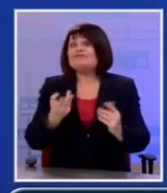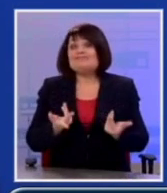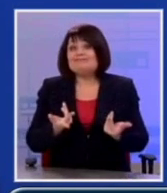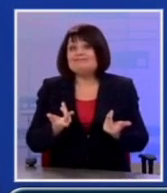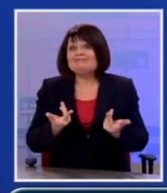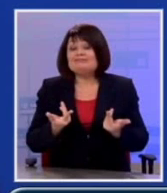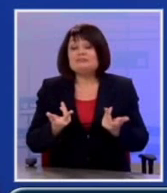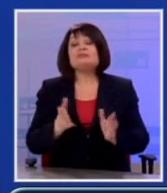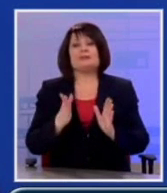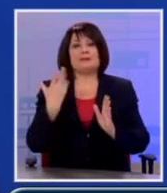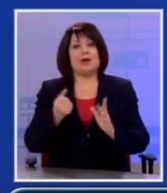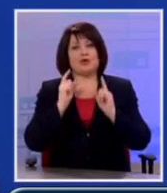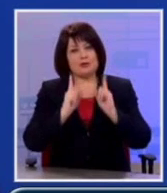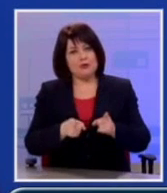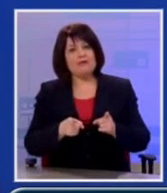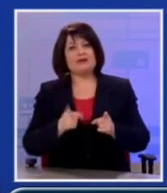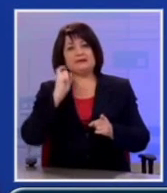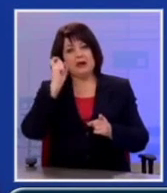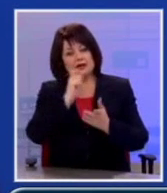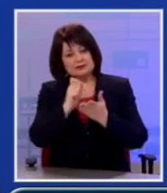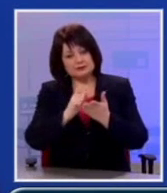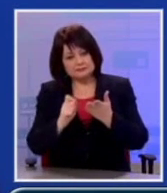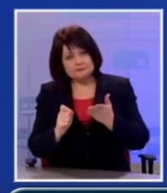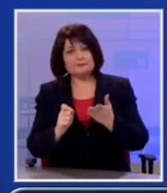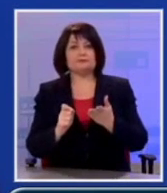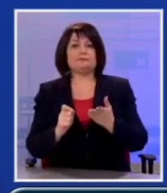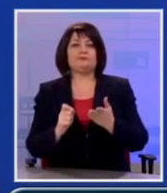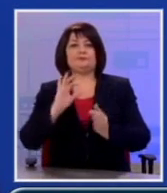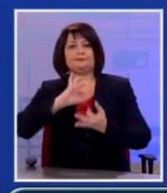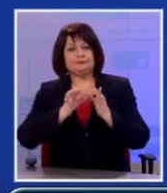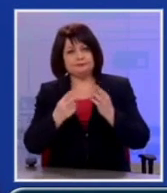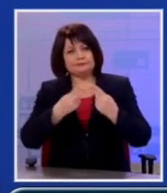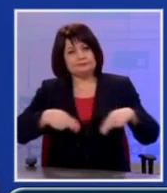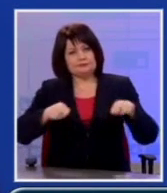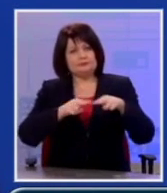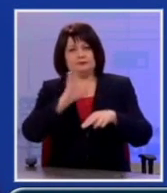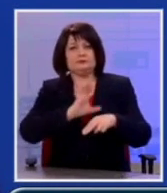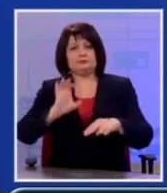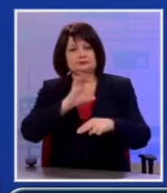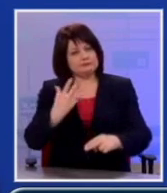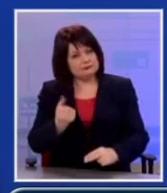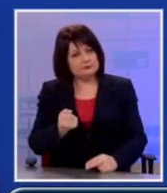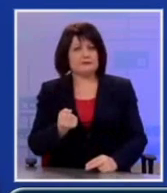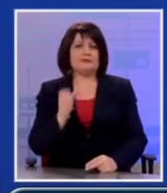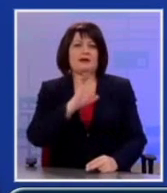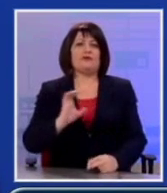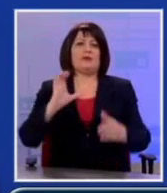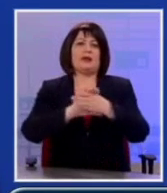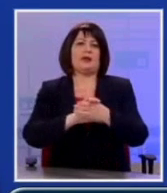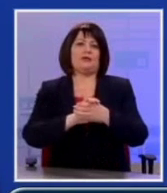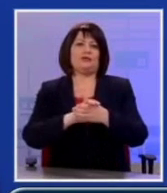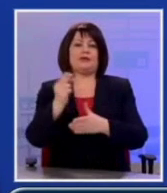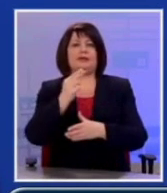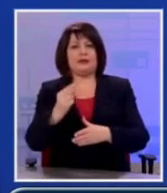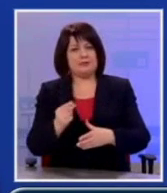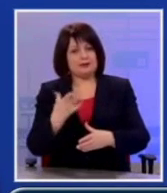επίσης πορίσματα των οργάνων και του Συμβουλίου της Ευρώπης αλλά και της Ευρωπαϊκής Ένωσης για τα